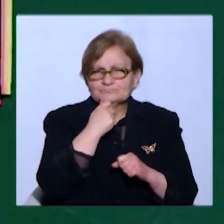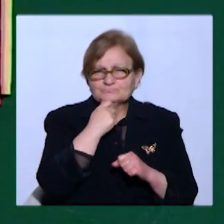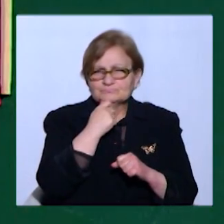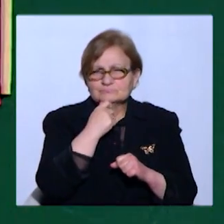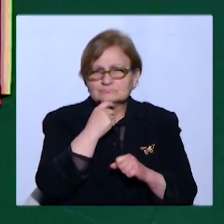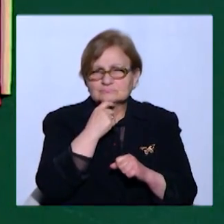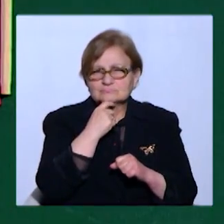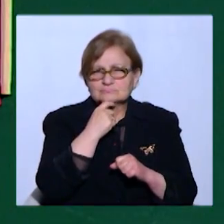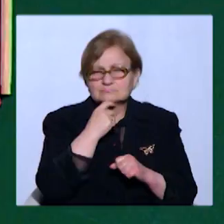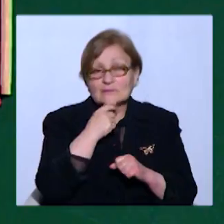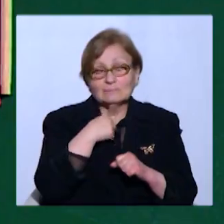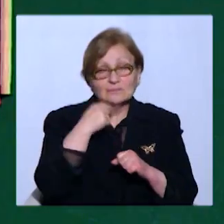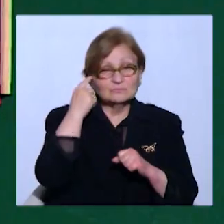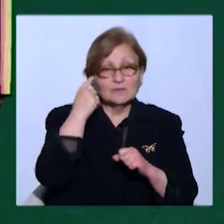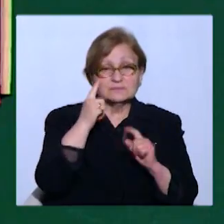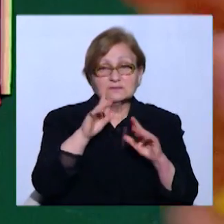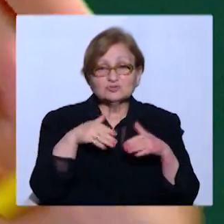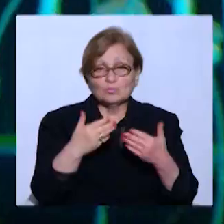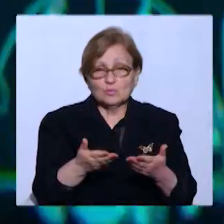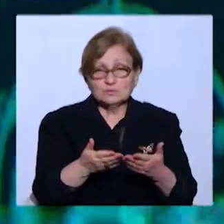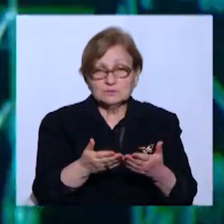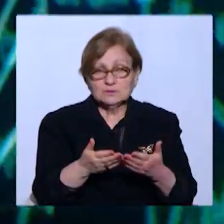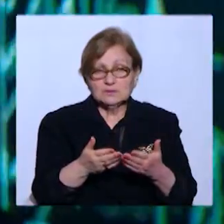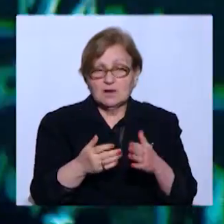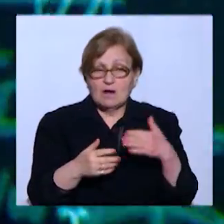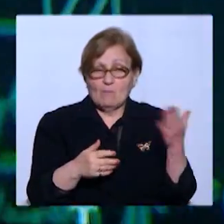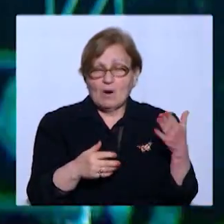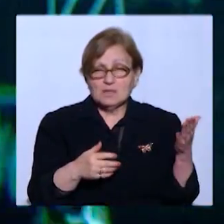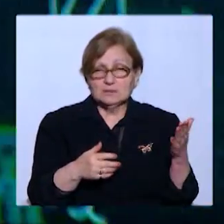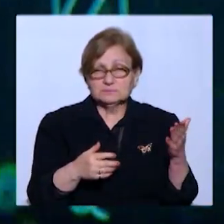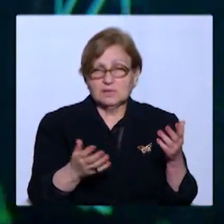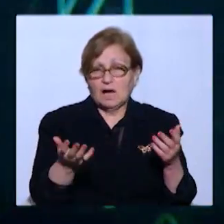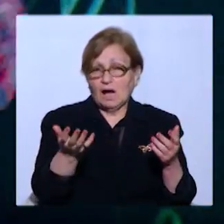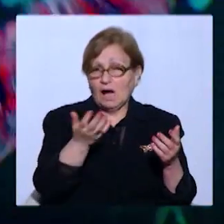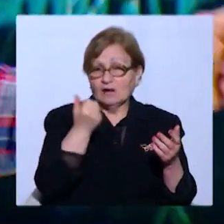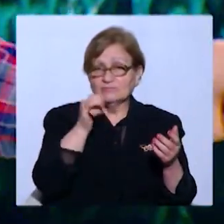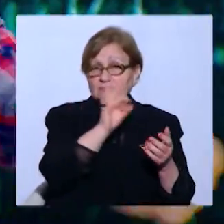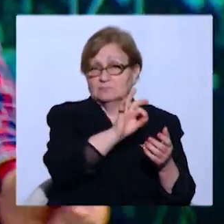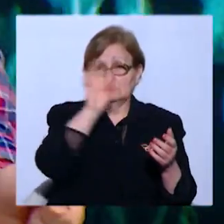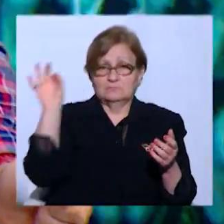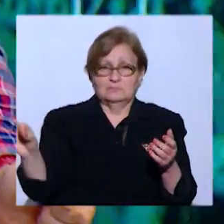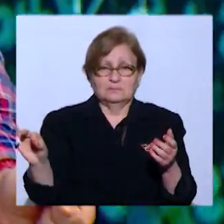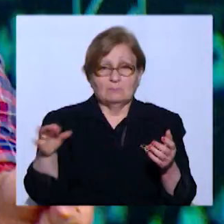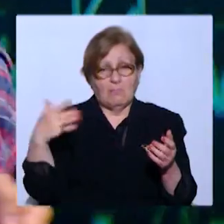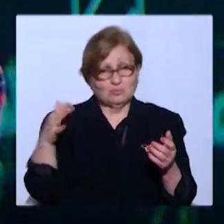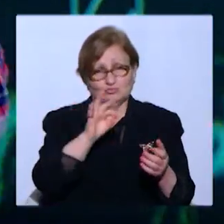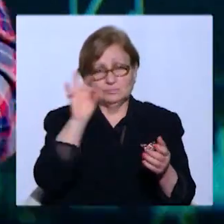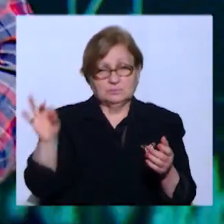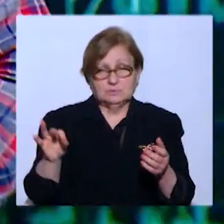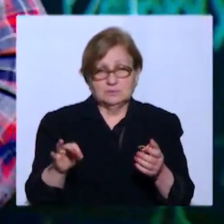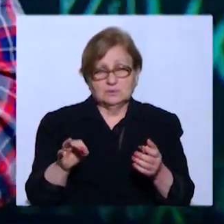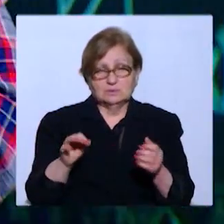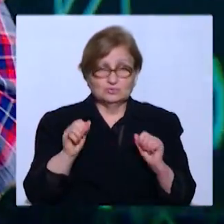მოდი ერთი რაღაც მინდა შემოგთავაზოთ. მარცხენა მხრიდან ავიღებ ღერს და მარჯვნივ გადმოვიტან. იქნებ